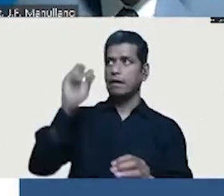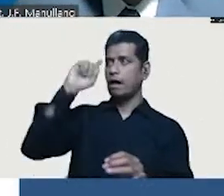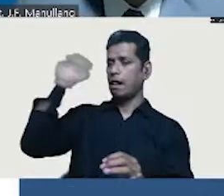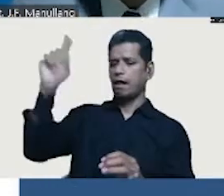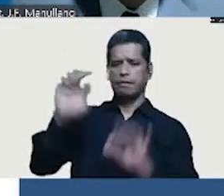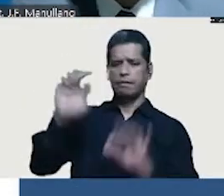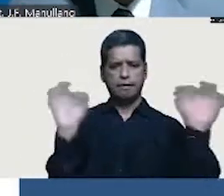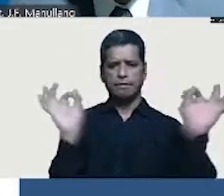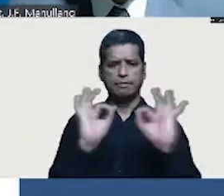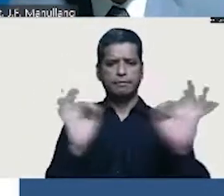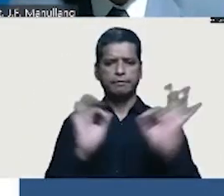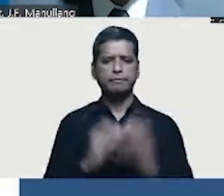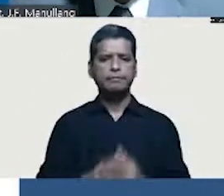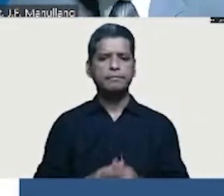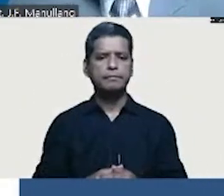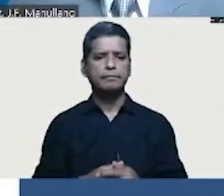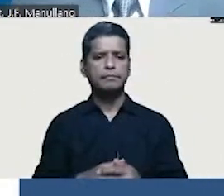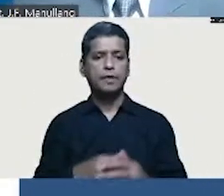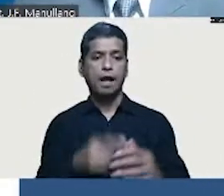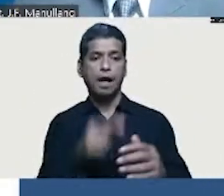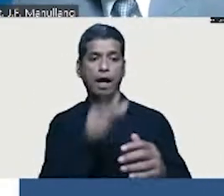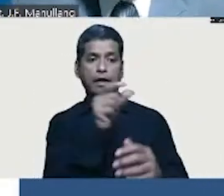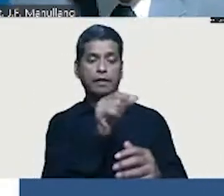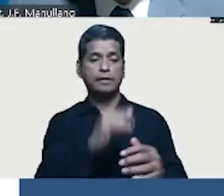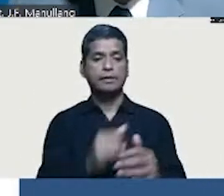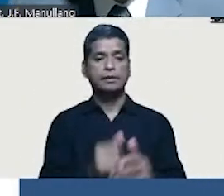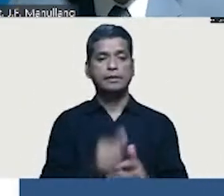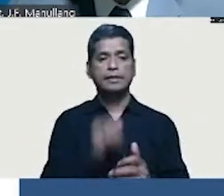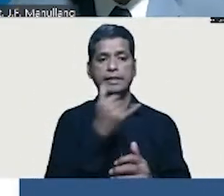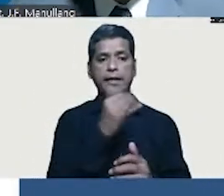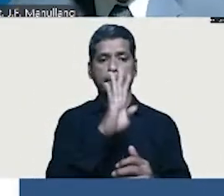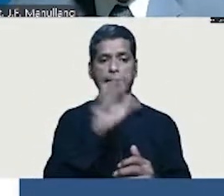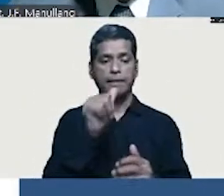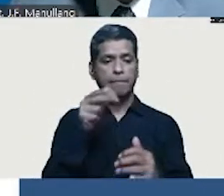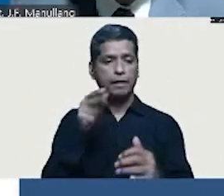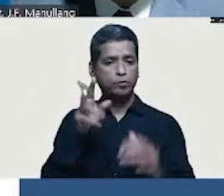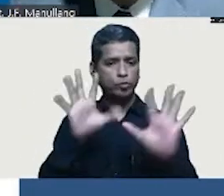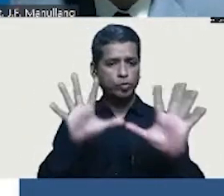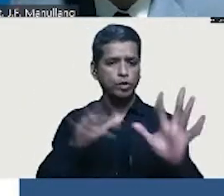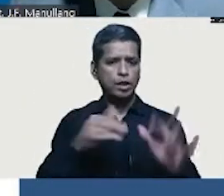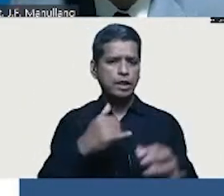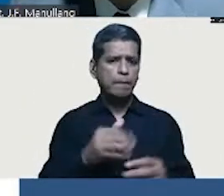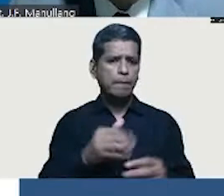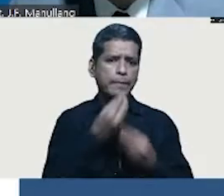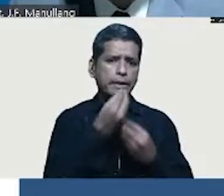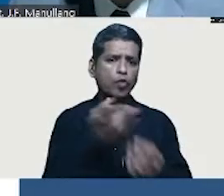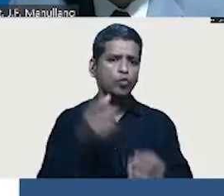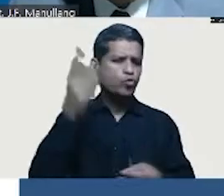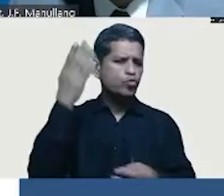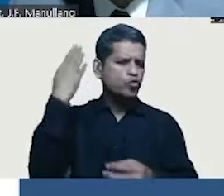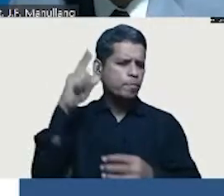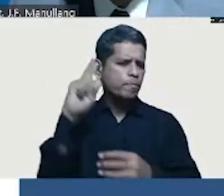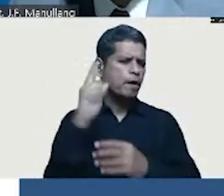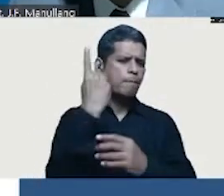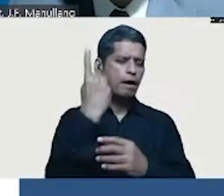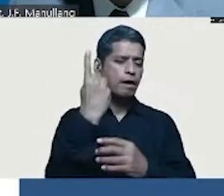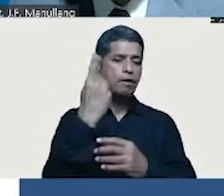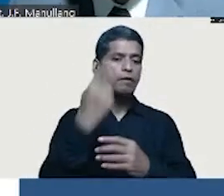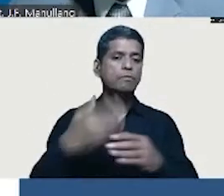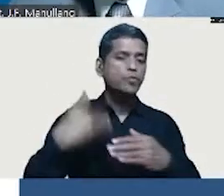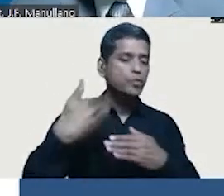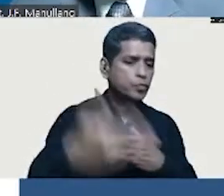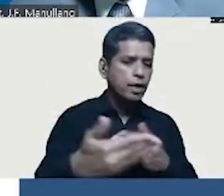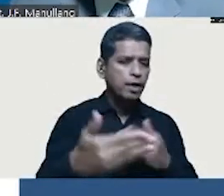tapi puspalaya 10 dikatakan yang mempertemukan dari mulanya hal yang kemudian dan dari zaman purbakala